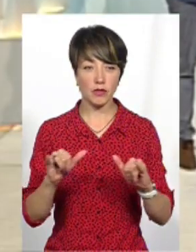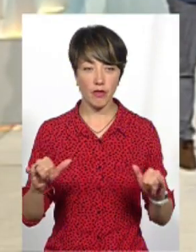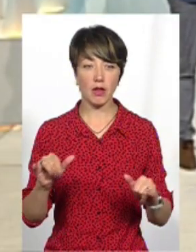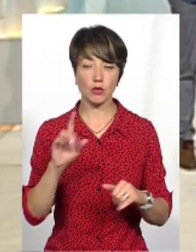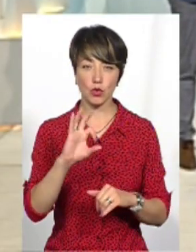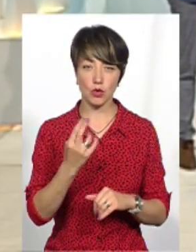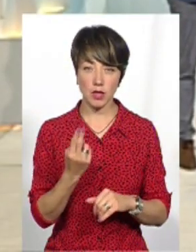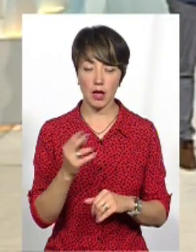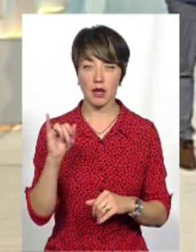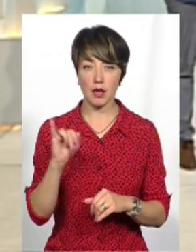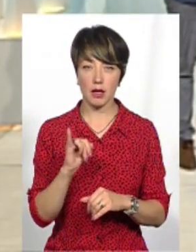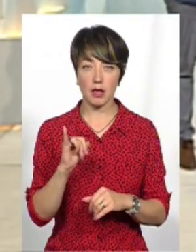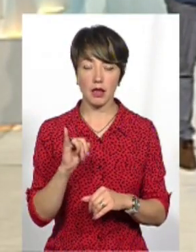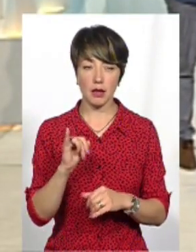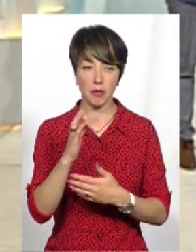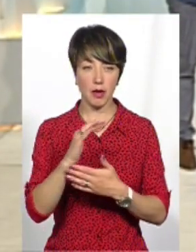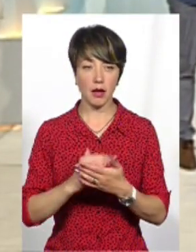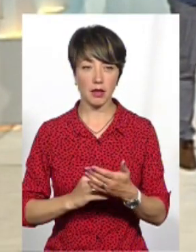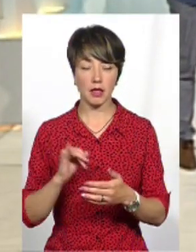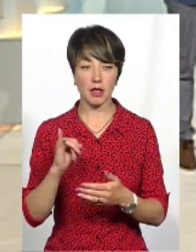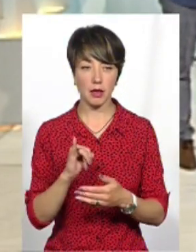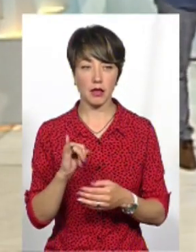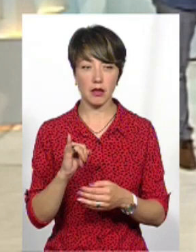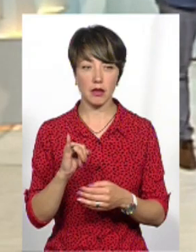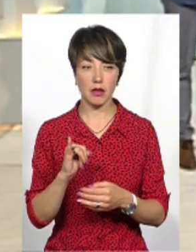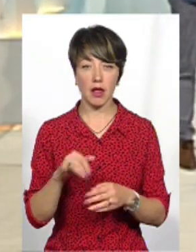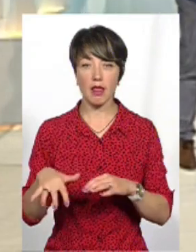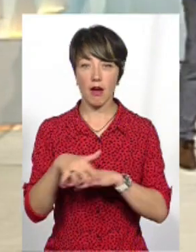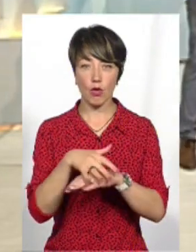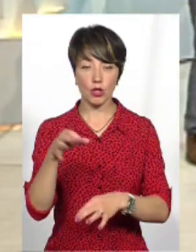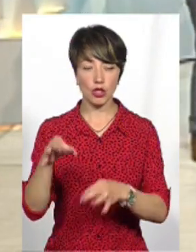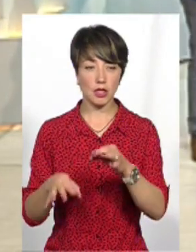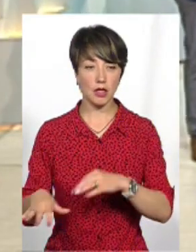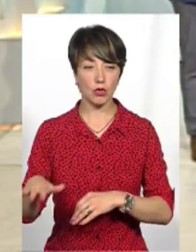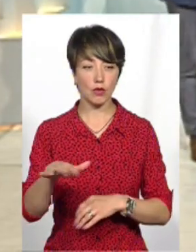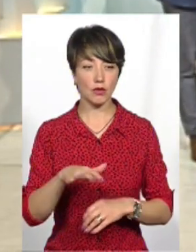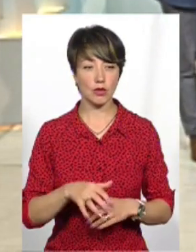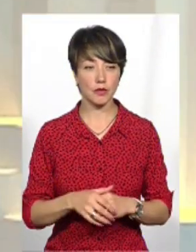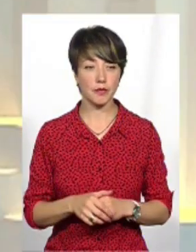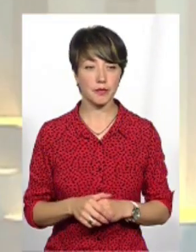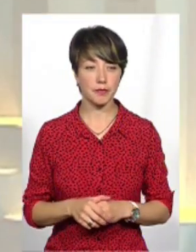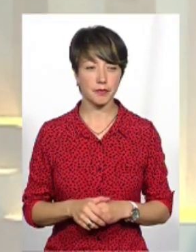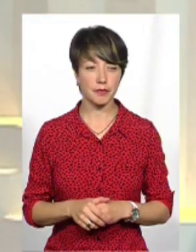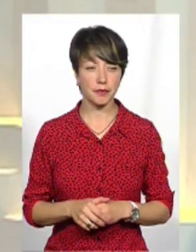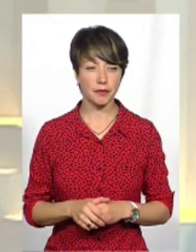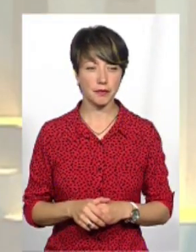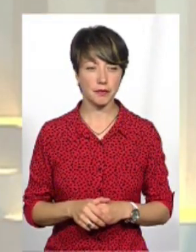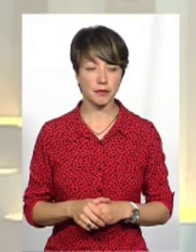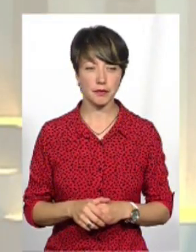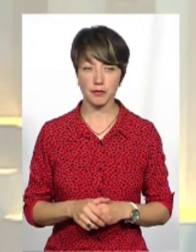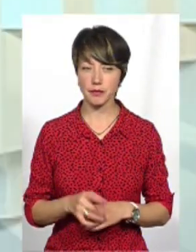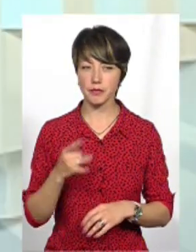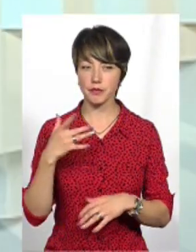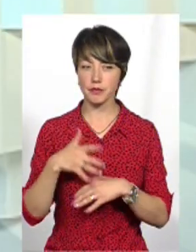тоді соціальний і пакет, і тоді, допустимо, навколишнє середовище. Да. Тобто, сам перед економіка і корупція. Да.